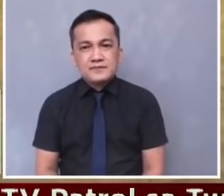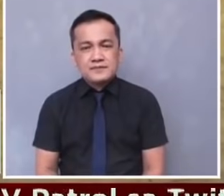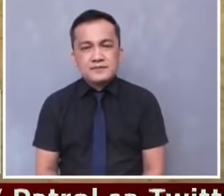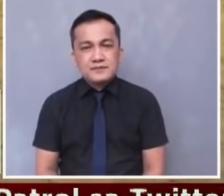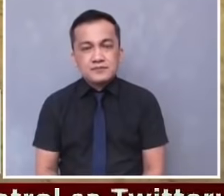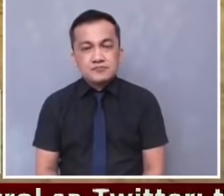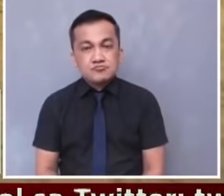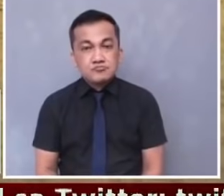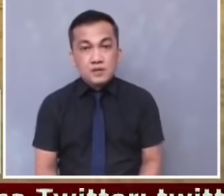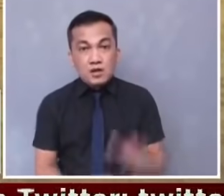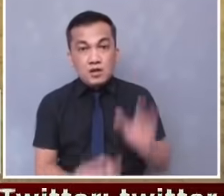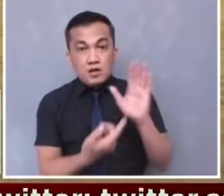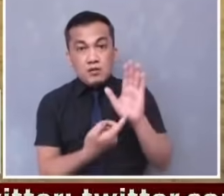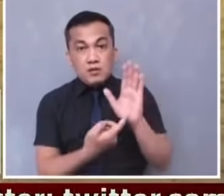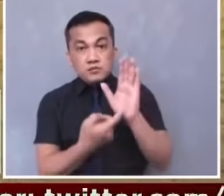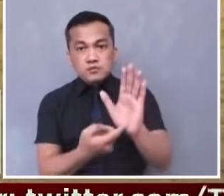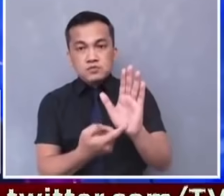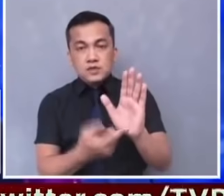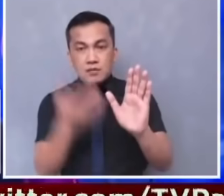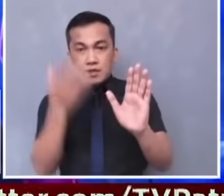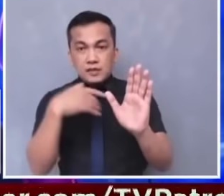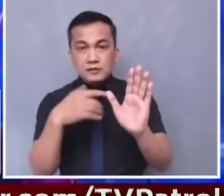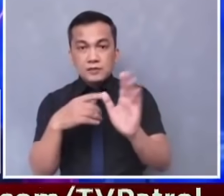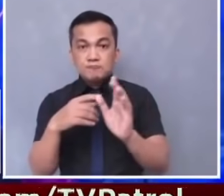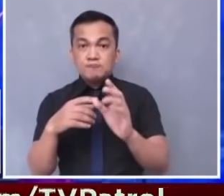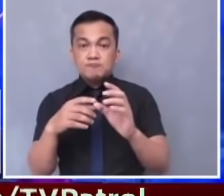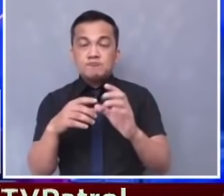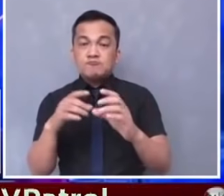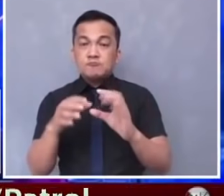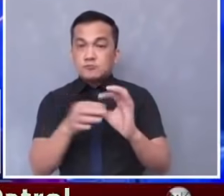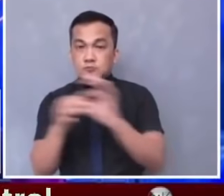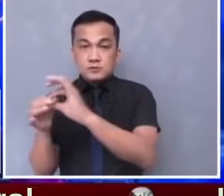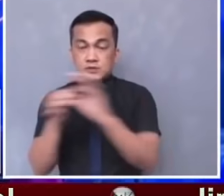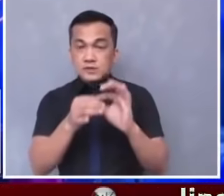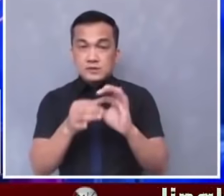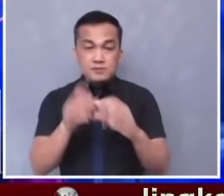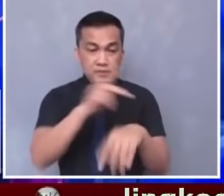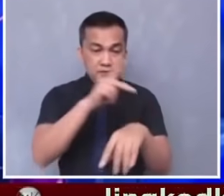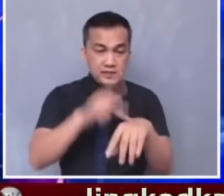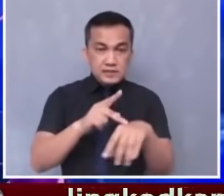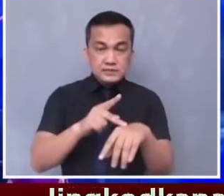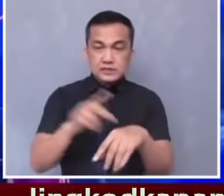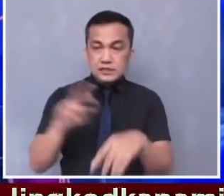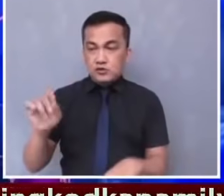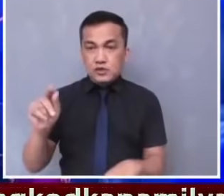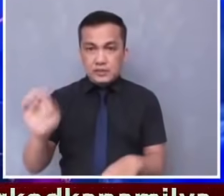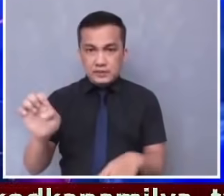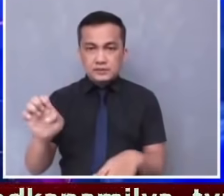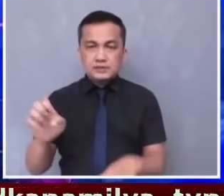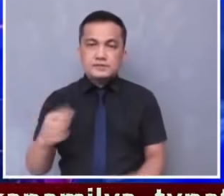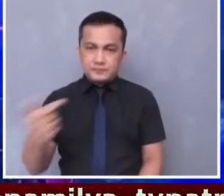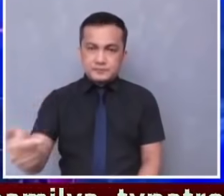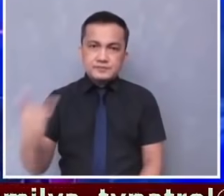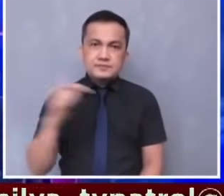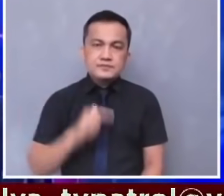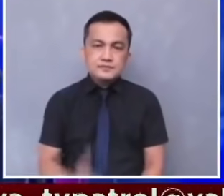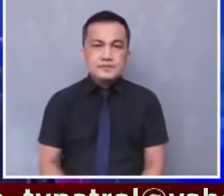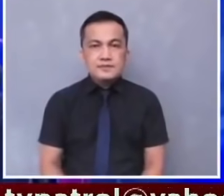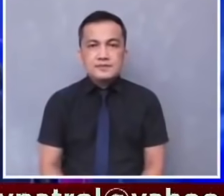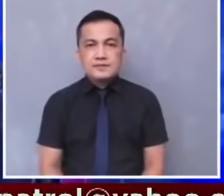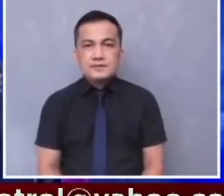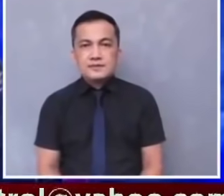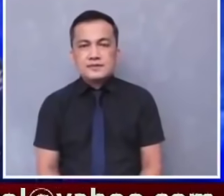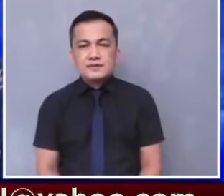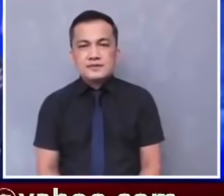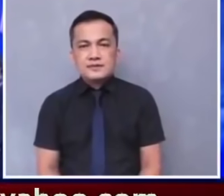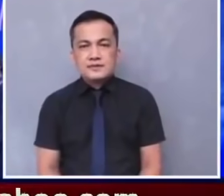Pinakita rin sa okasyon ang magandang ugnayan ng Pilipinas at UAE. Hernel Tokmo, ABS-CBN News.